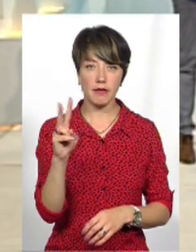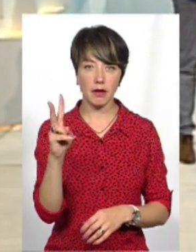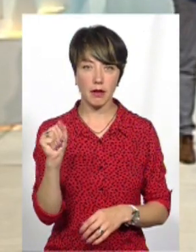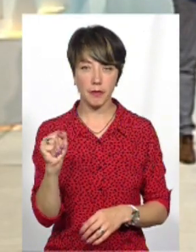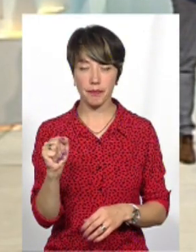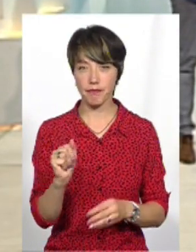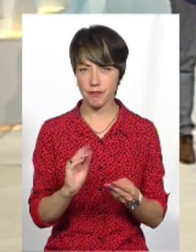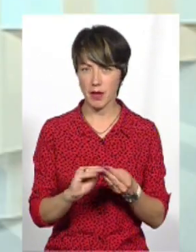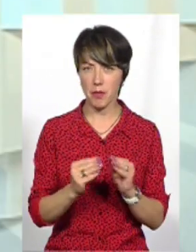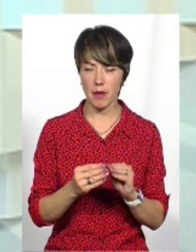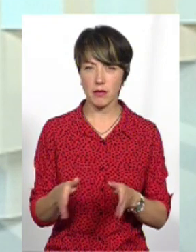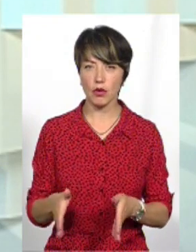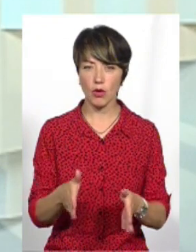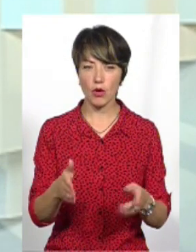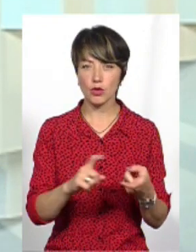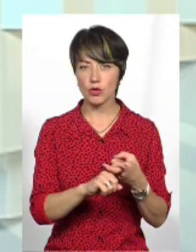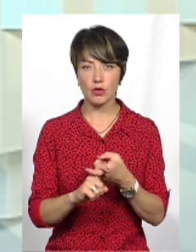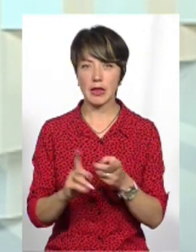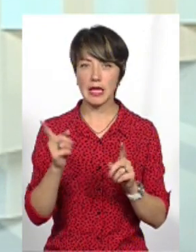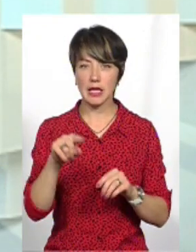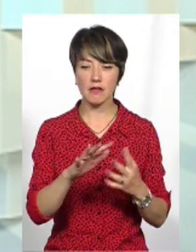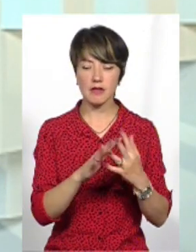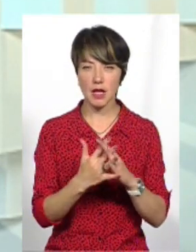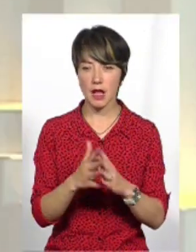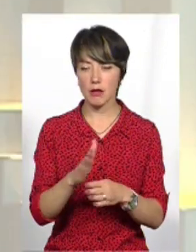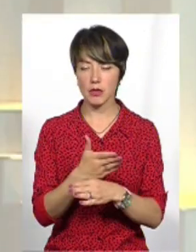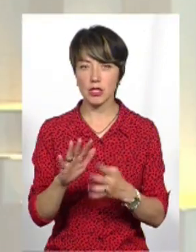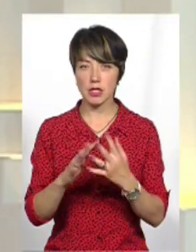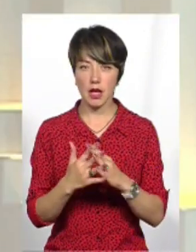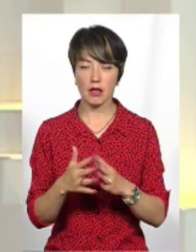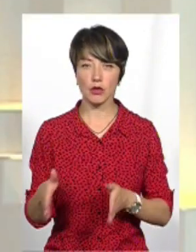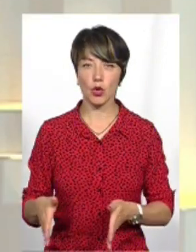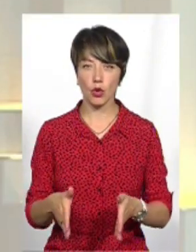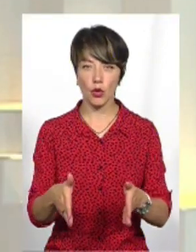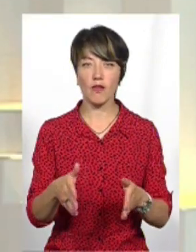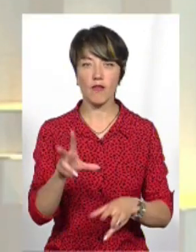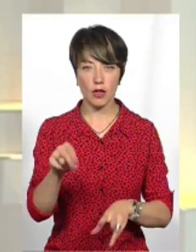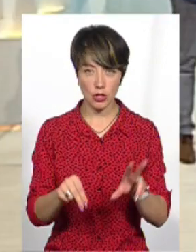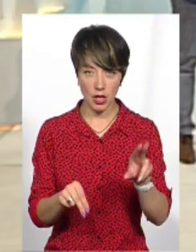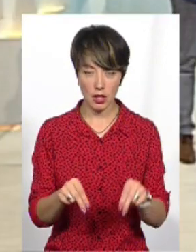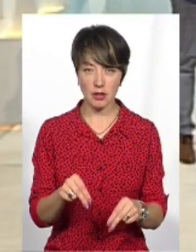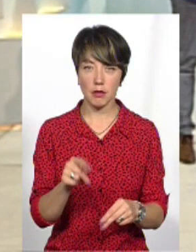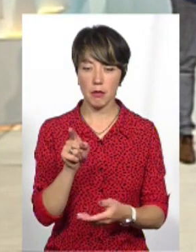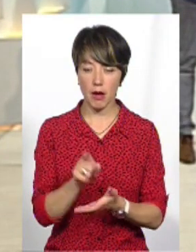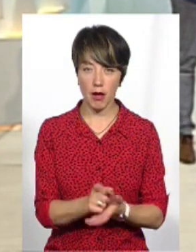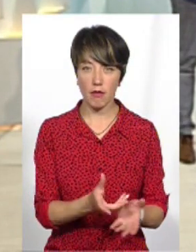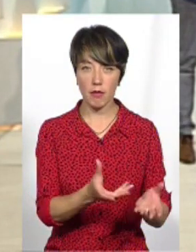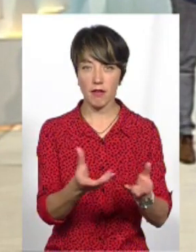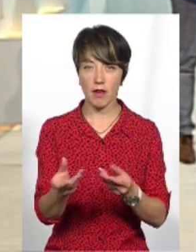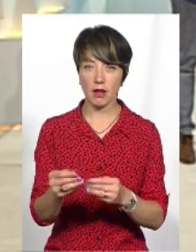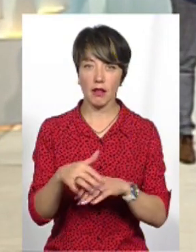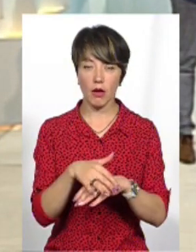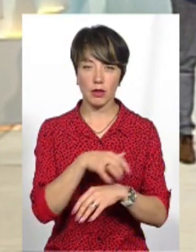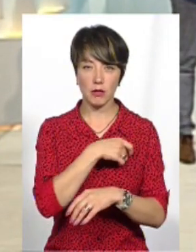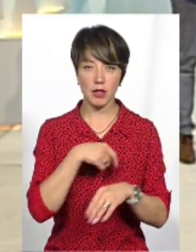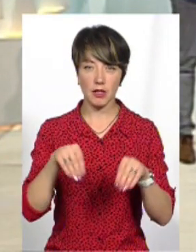От проблемні дороги, якщо це стосується не тих, що в селах чи поміж селами, а дороги, вважаєте, має впливати народний депутат